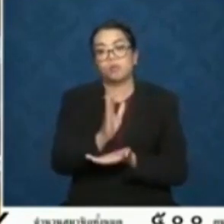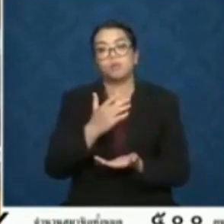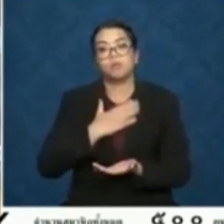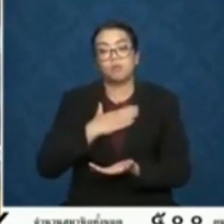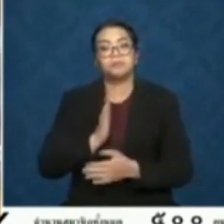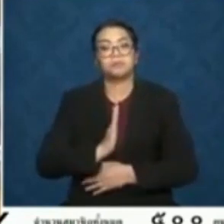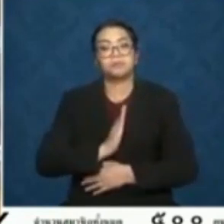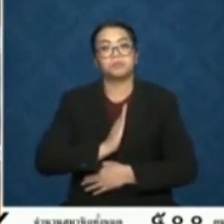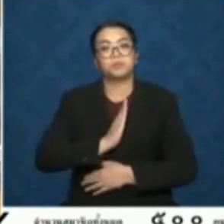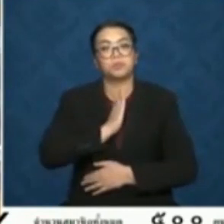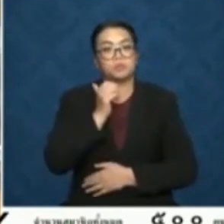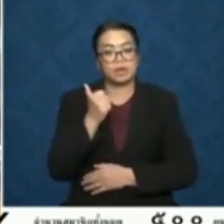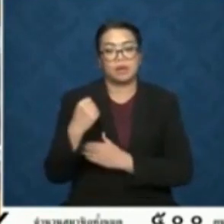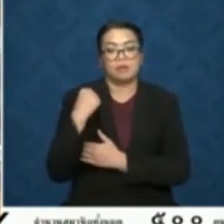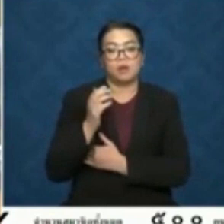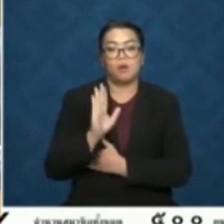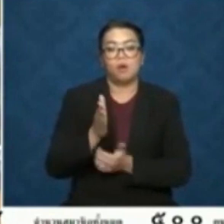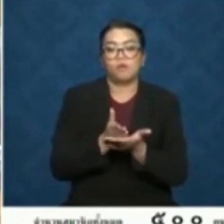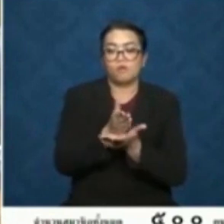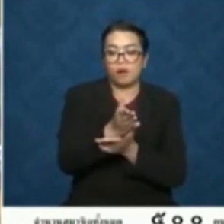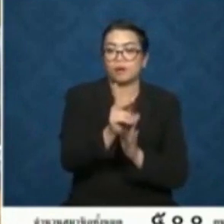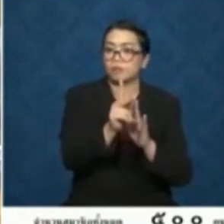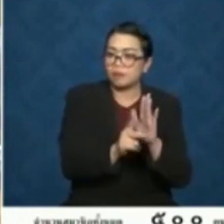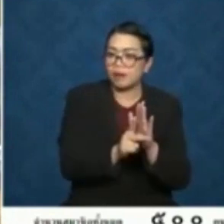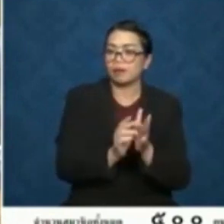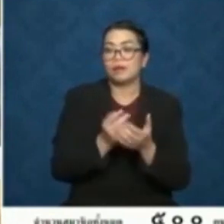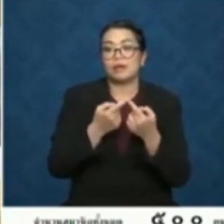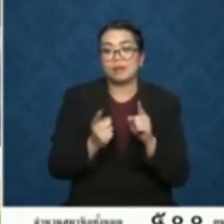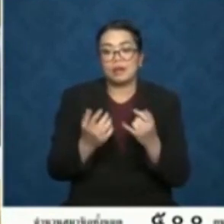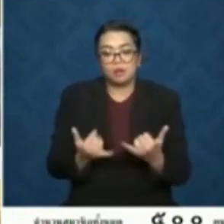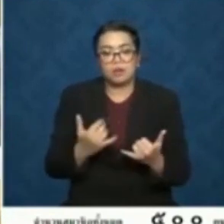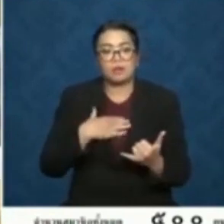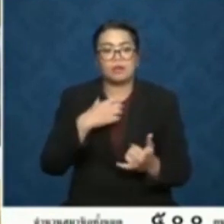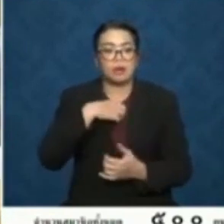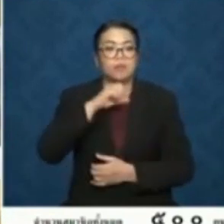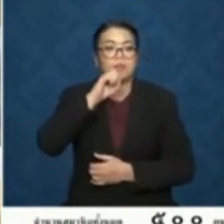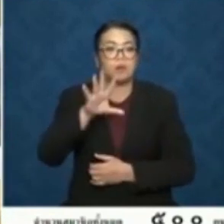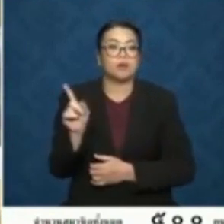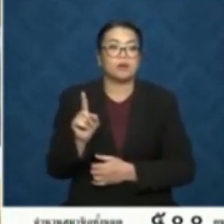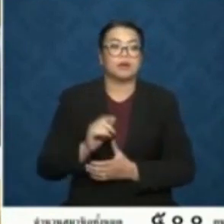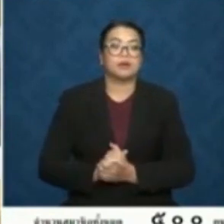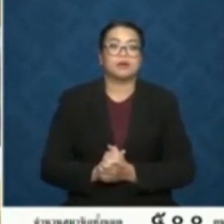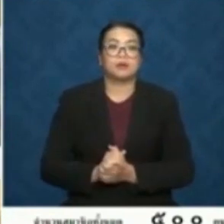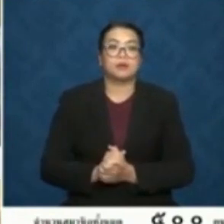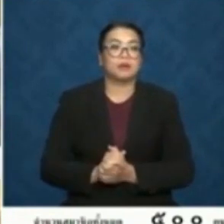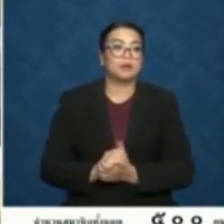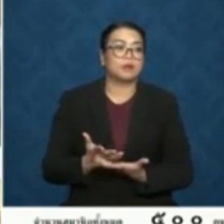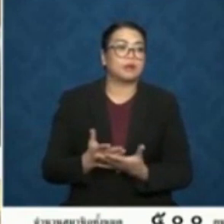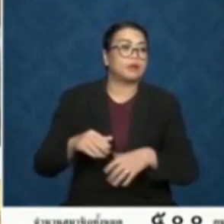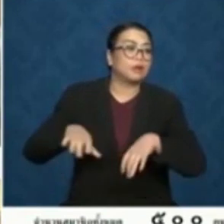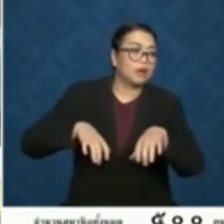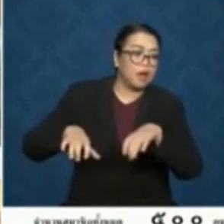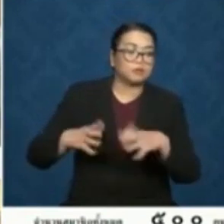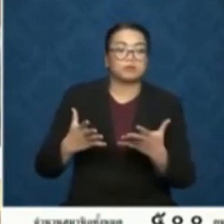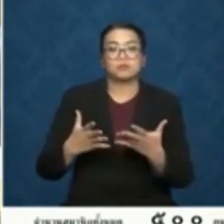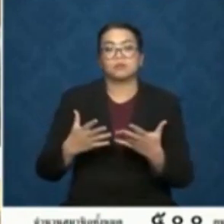ไม่เคยดูถูกเลยครับท่านประธานผมเรียนกับท่านประธานเลยครับว่าผมเนี่ยภูมิใจในอำนาจของฝ่ายนิติบัญญัตินะครับแต่สิ่ง